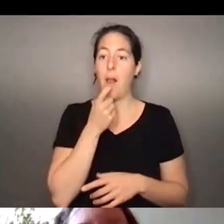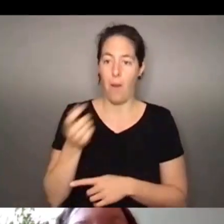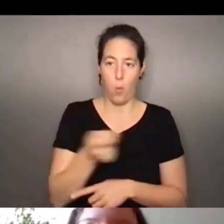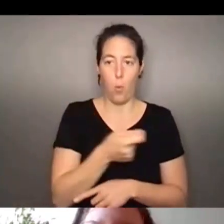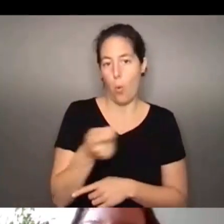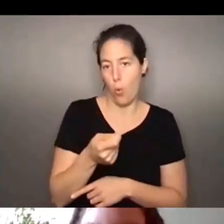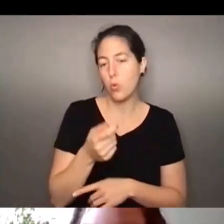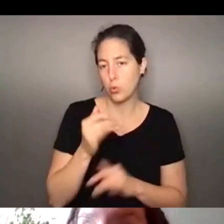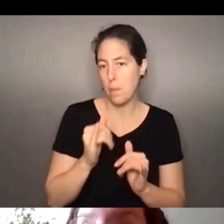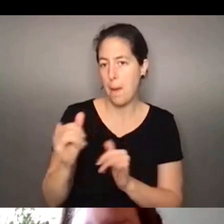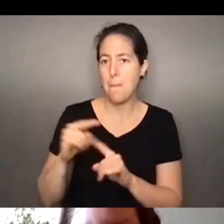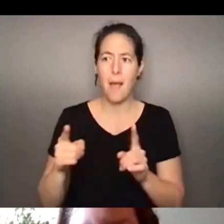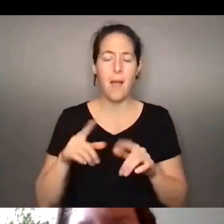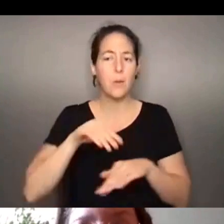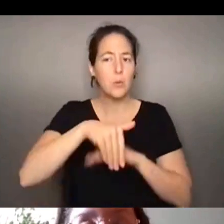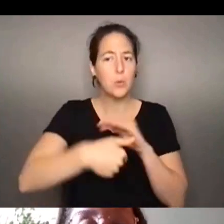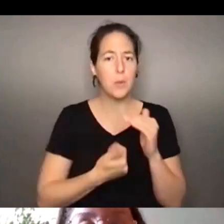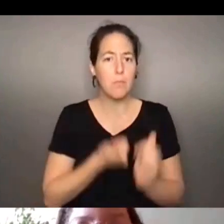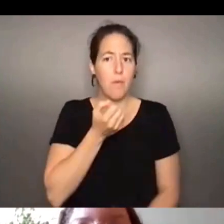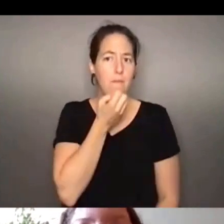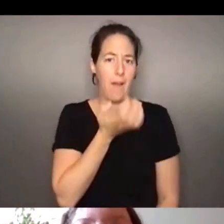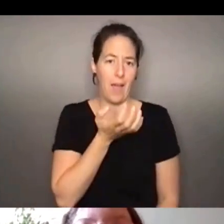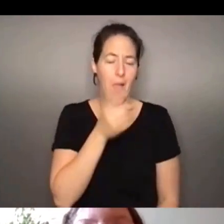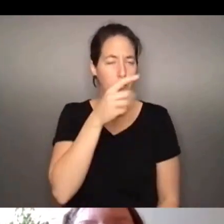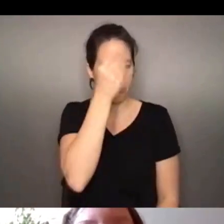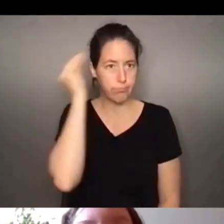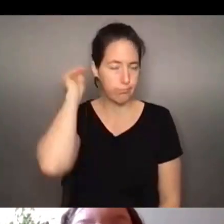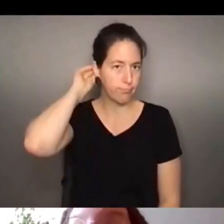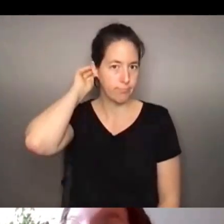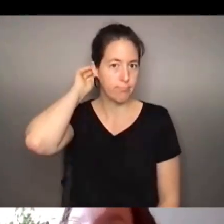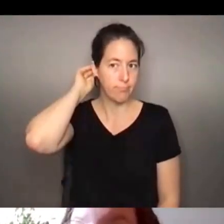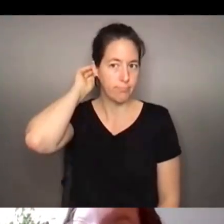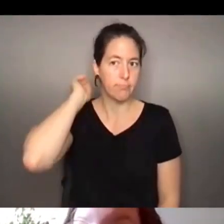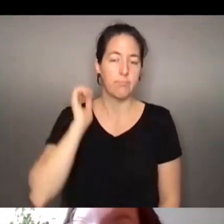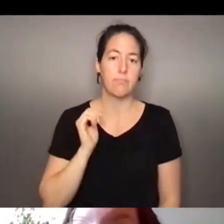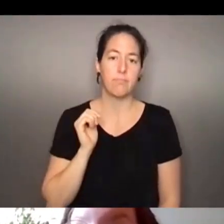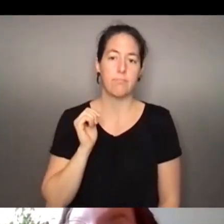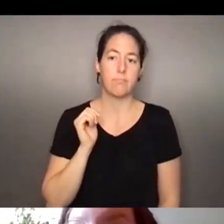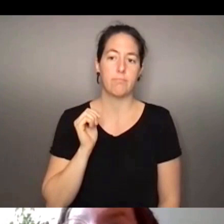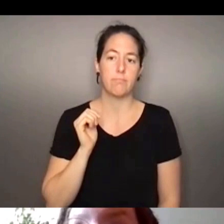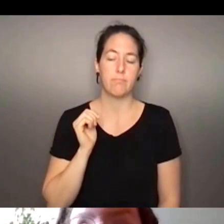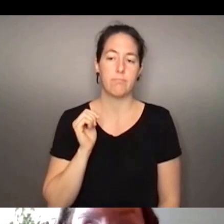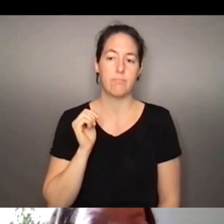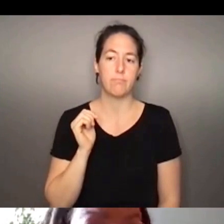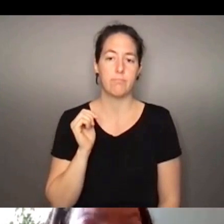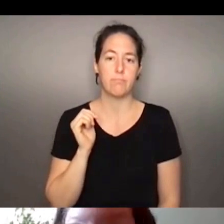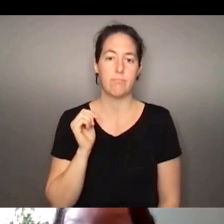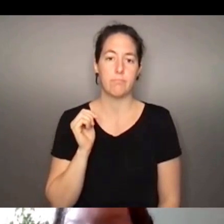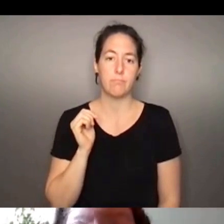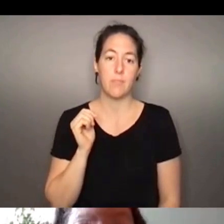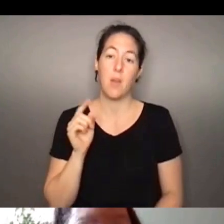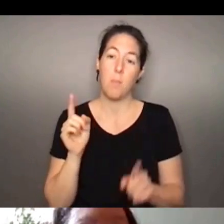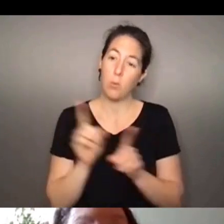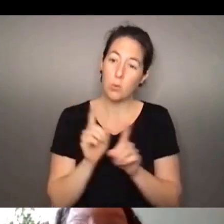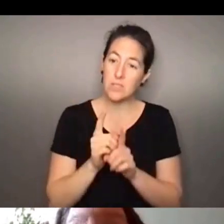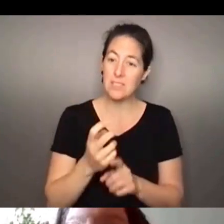mais les nuits sont de plus en plus fraîches. Alors, on garde ça en tête. Par contre, il y a des risques de canicule. Il